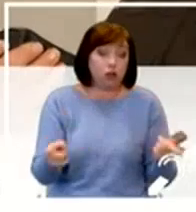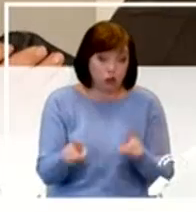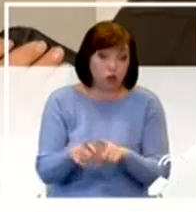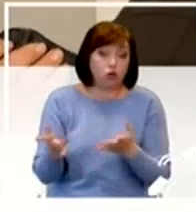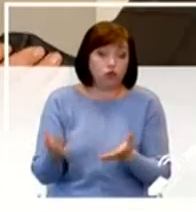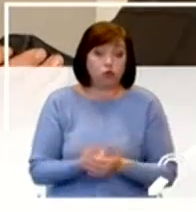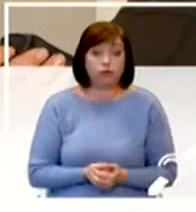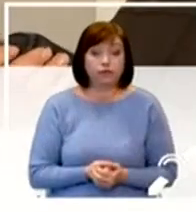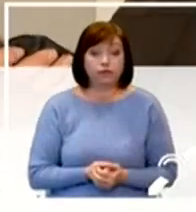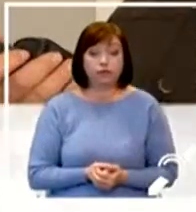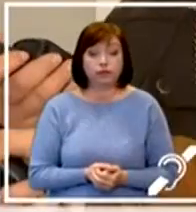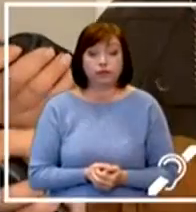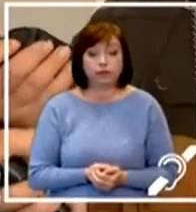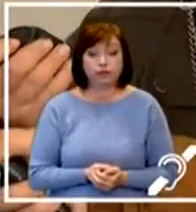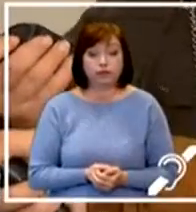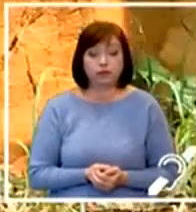mărit.